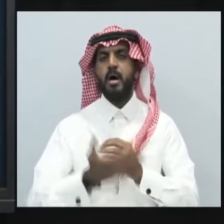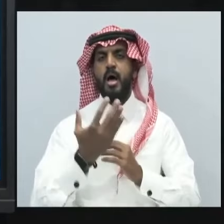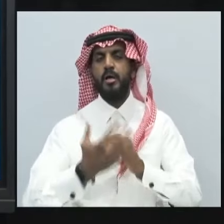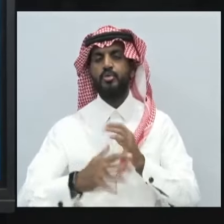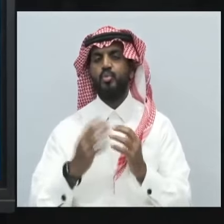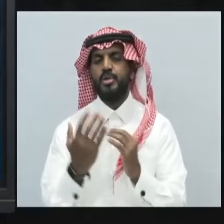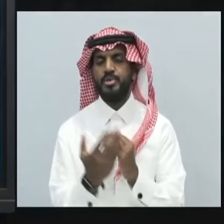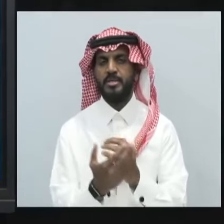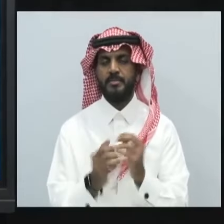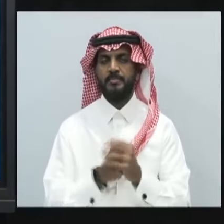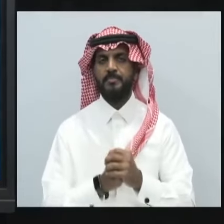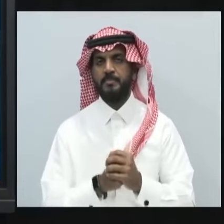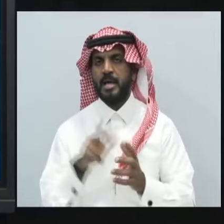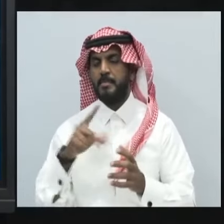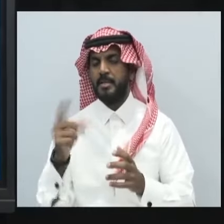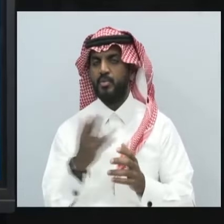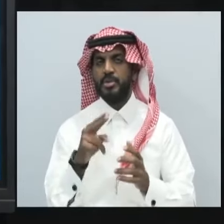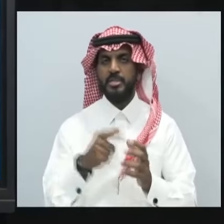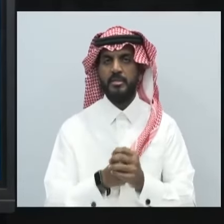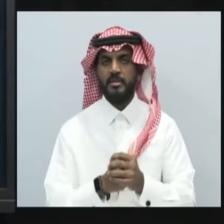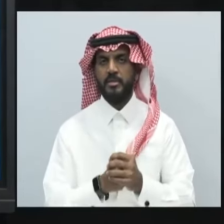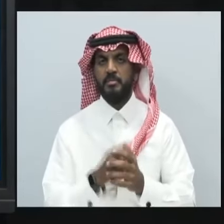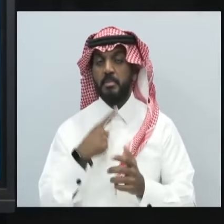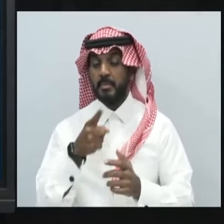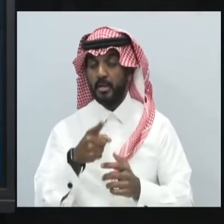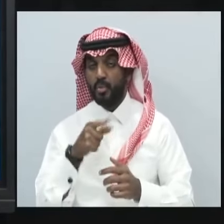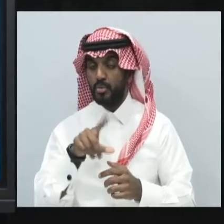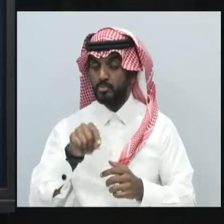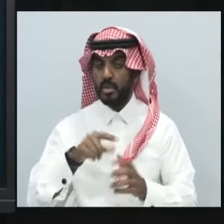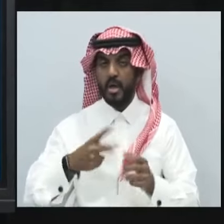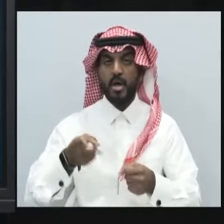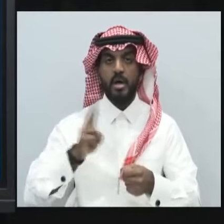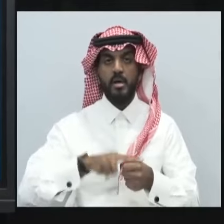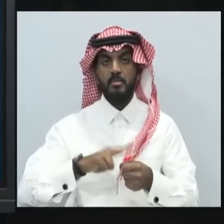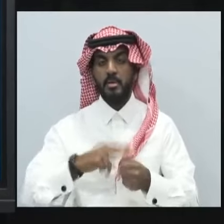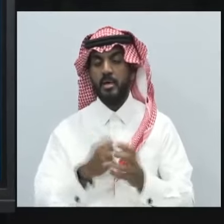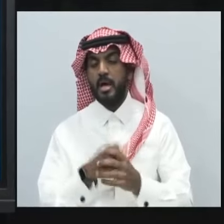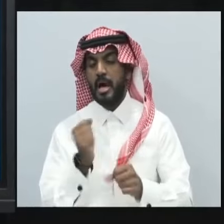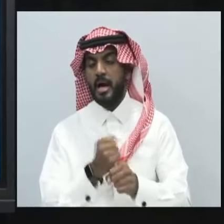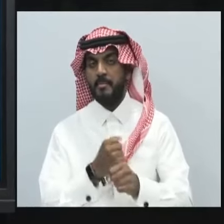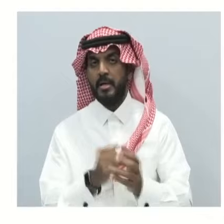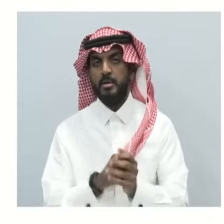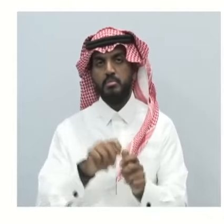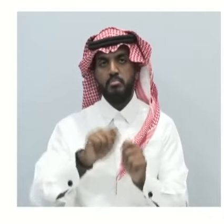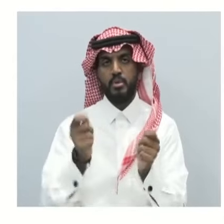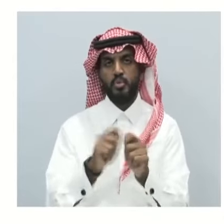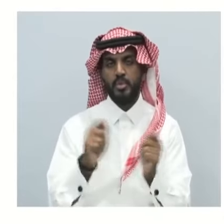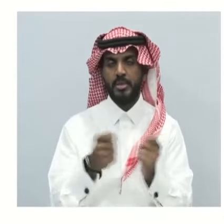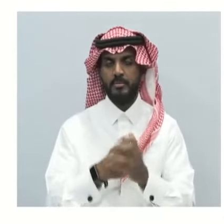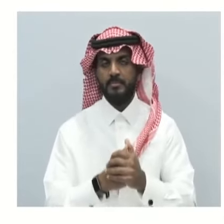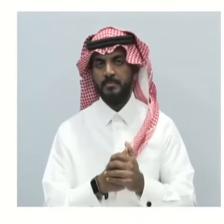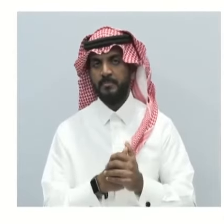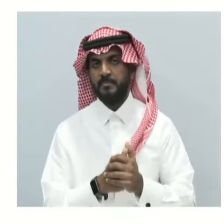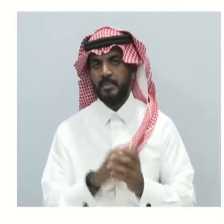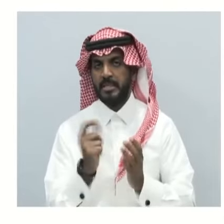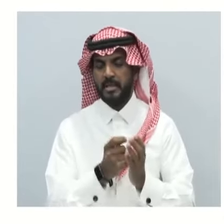والجزر بامكانك طالب وطالبتي وانتم مبدعون دائما في عمل تلك المطويات لتستطيعون